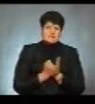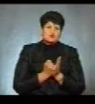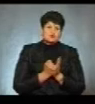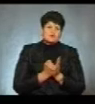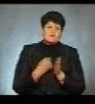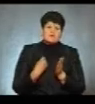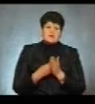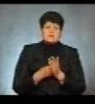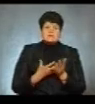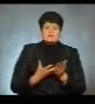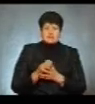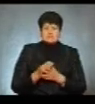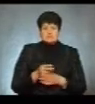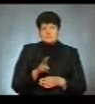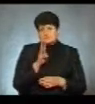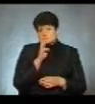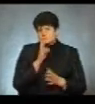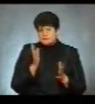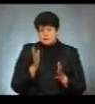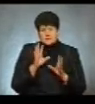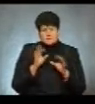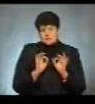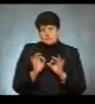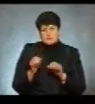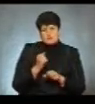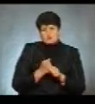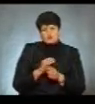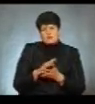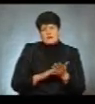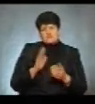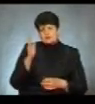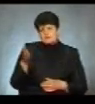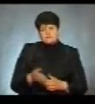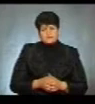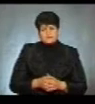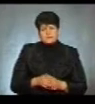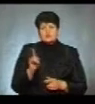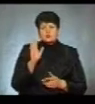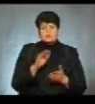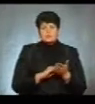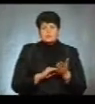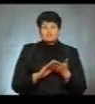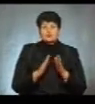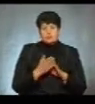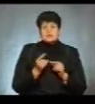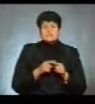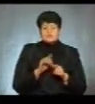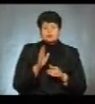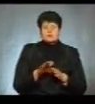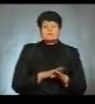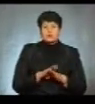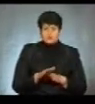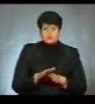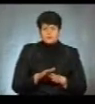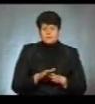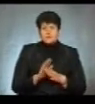затверджують вартість внесків, винагороду, кажу, і все нормально, і працюють далі. Що буде записано в договорі, то буде виконуватися. І